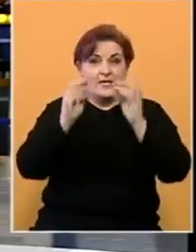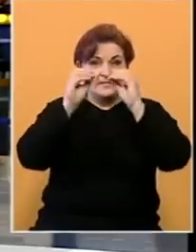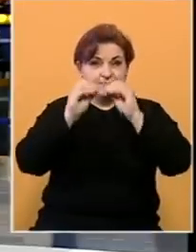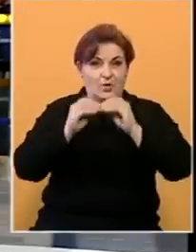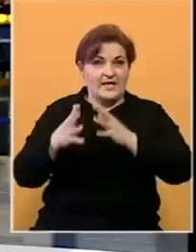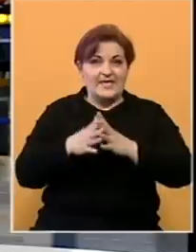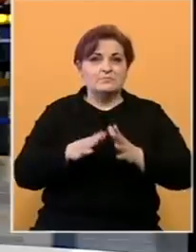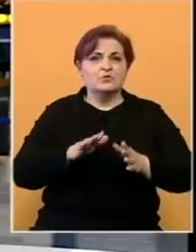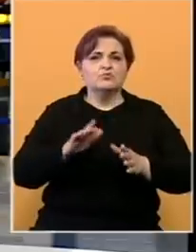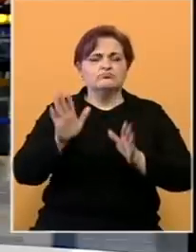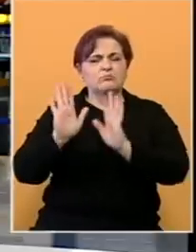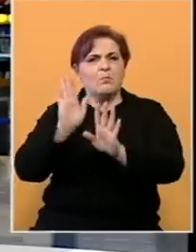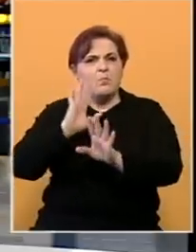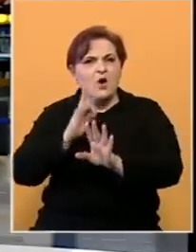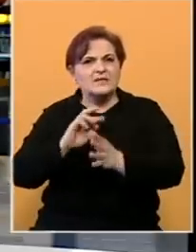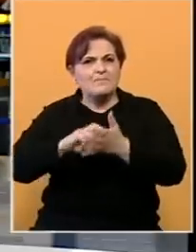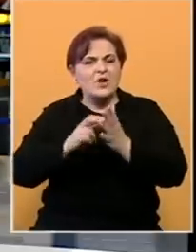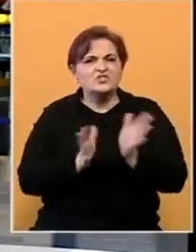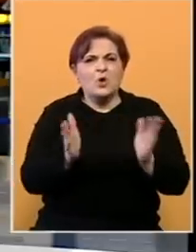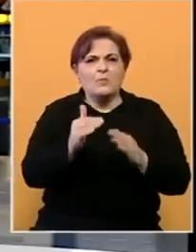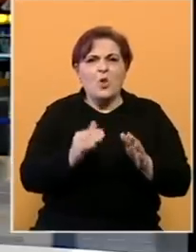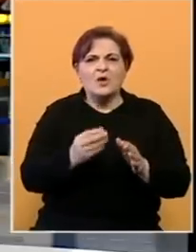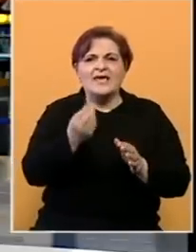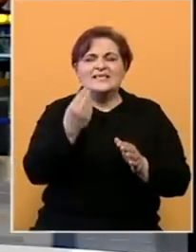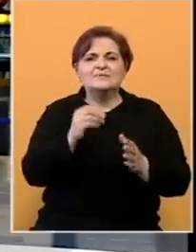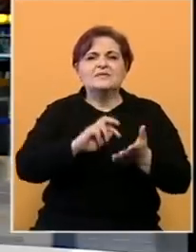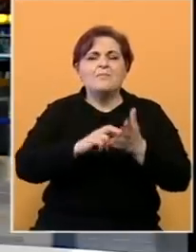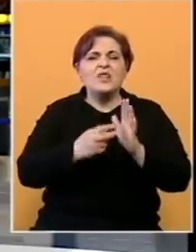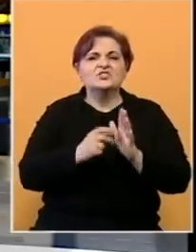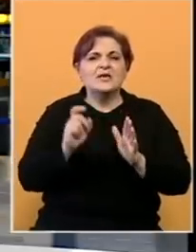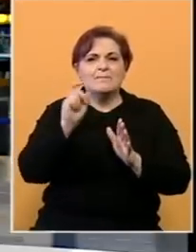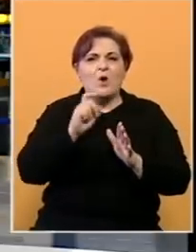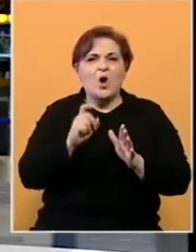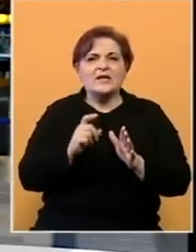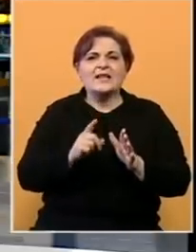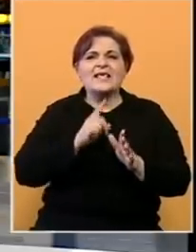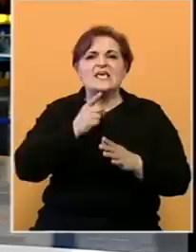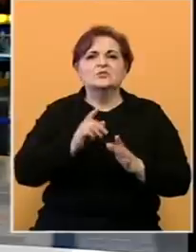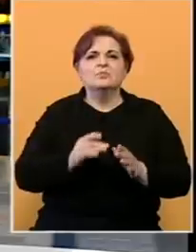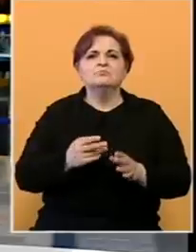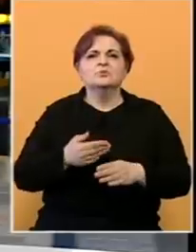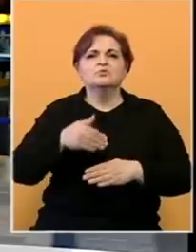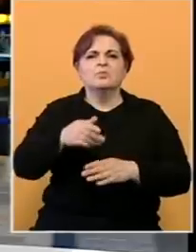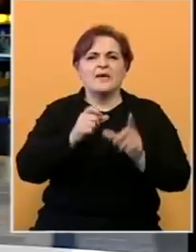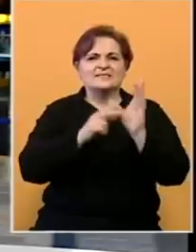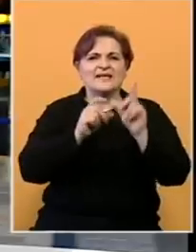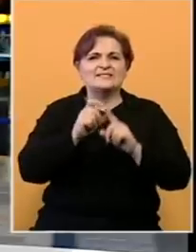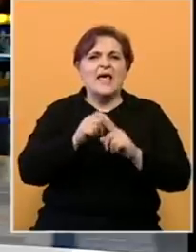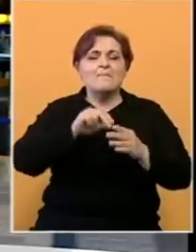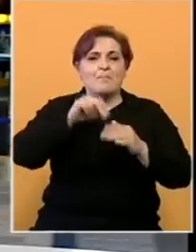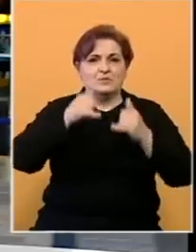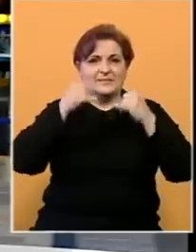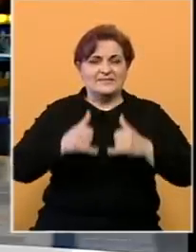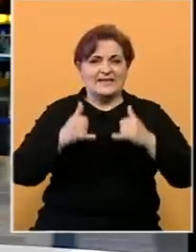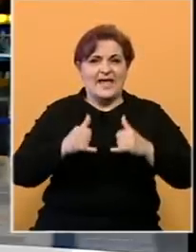Koalicioni sporazum između probosanskog političkog bloka i srpskih političkih partija ispred kojih su istupili predstavnici SNSD-a potpisan je